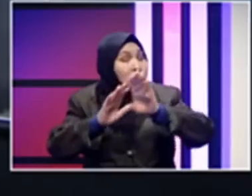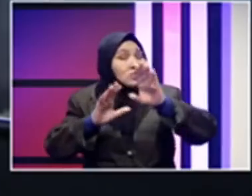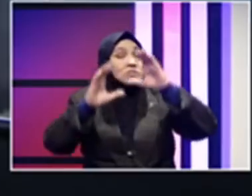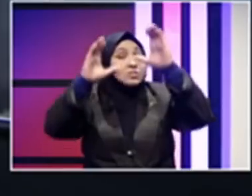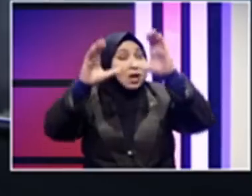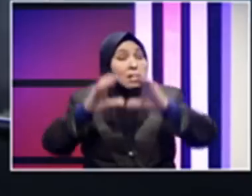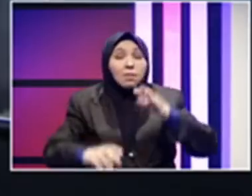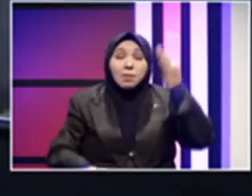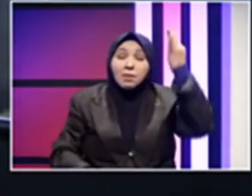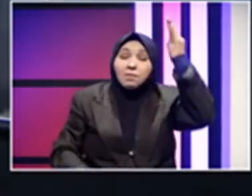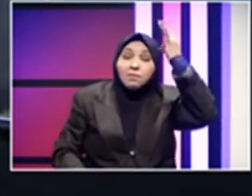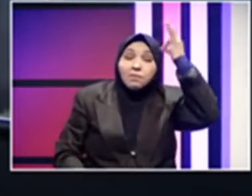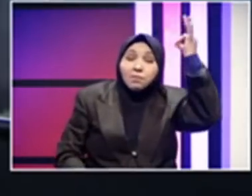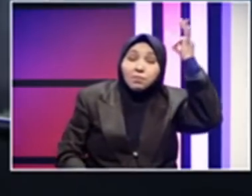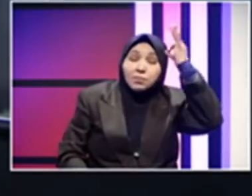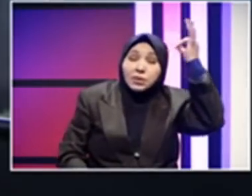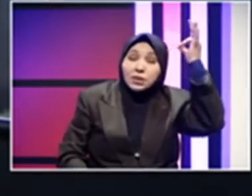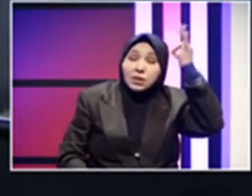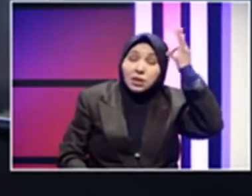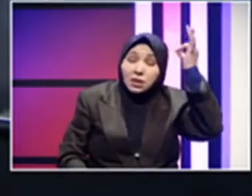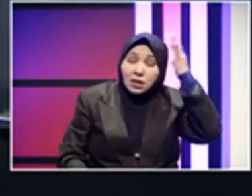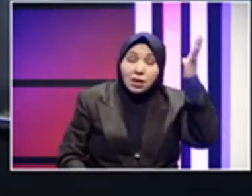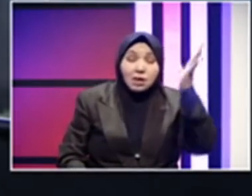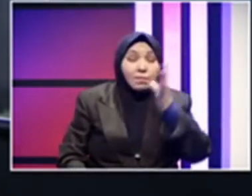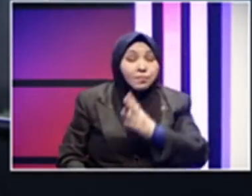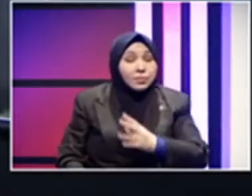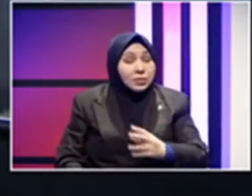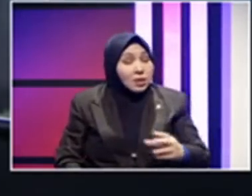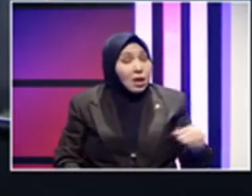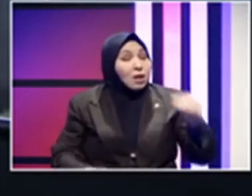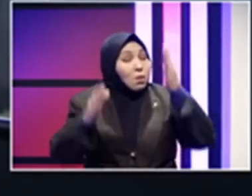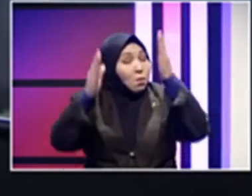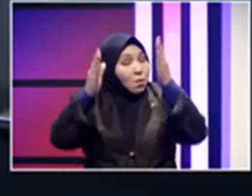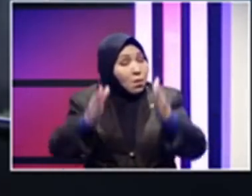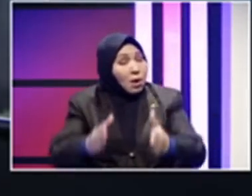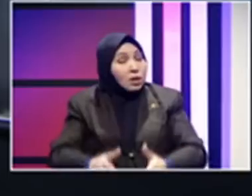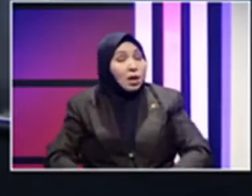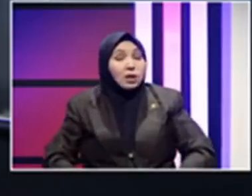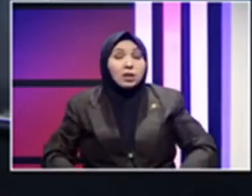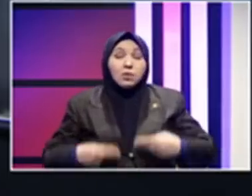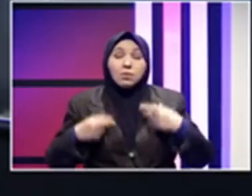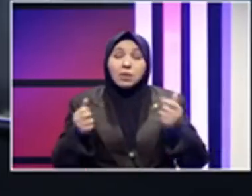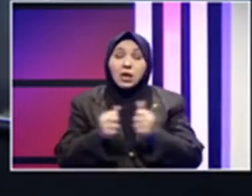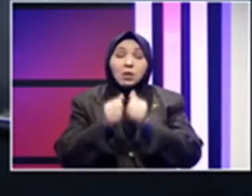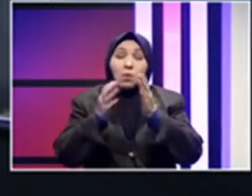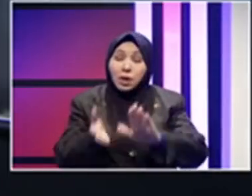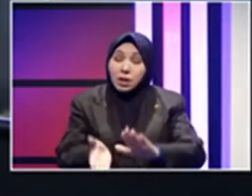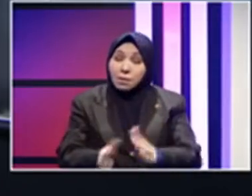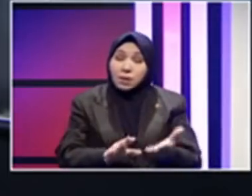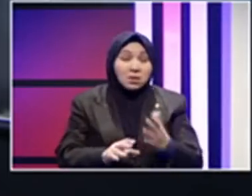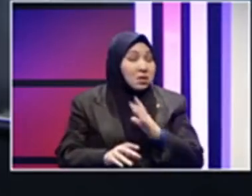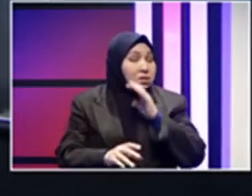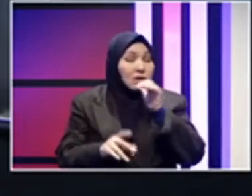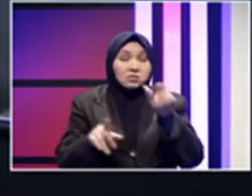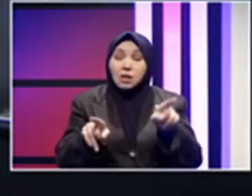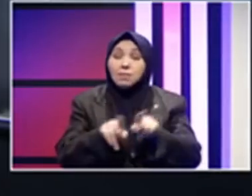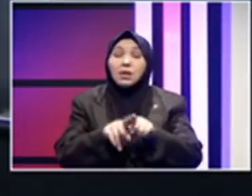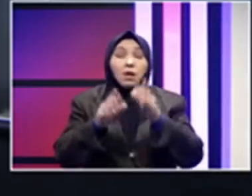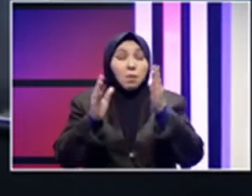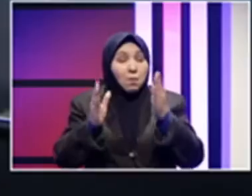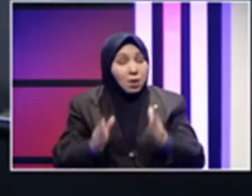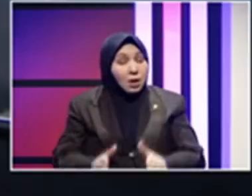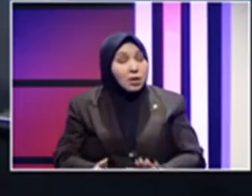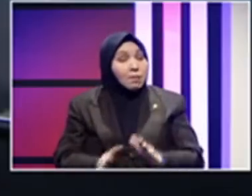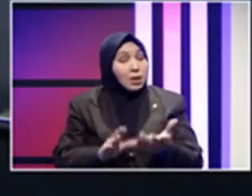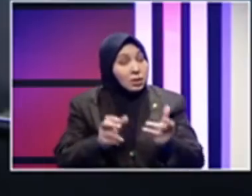wama yastawil ahya walal amwat, orang yang hidup dengan orang mati tak sama, orang yang